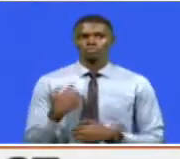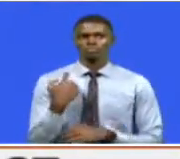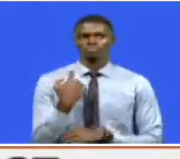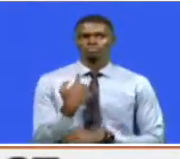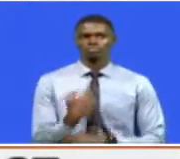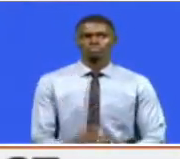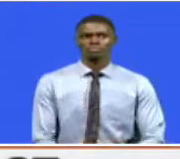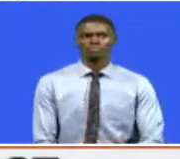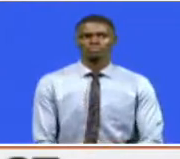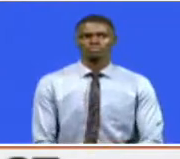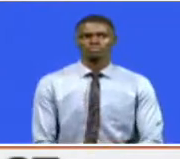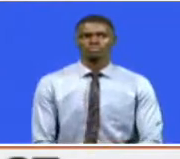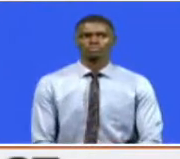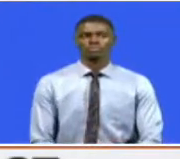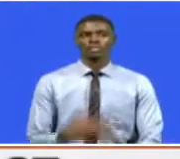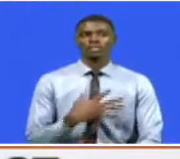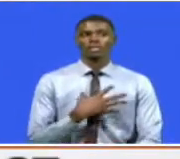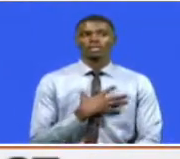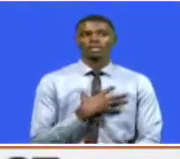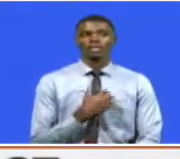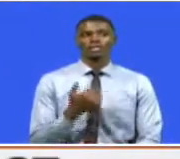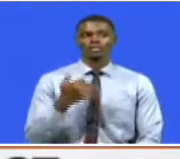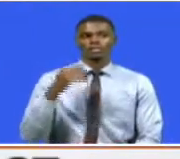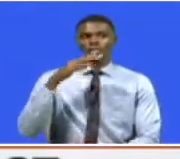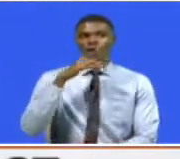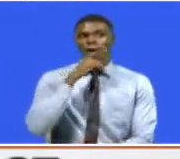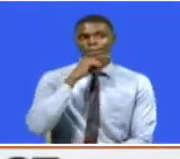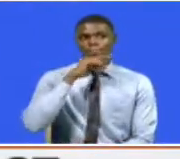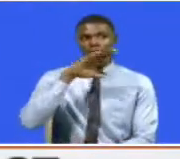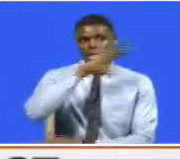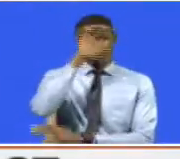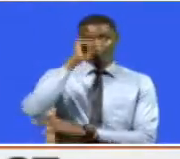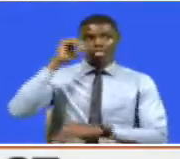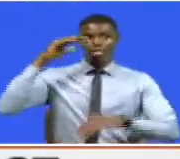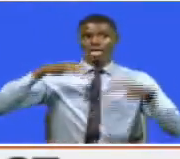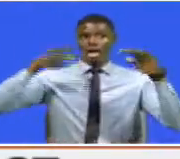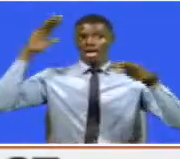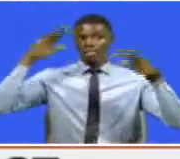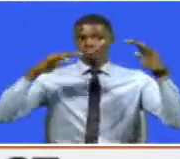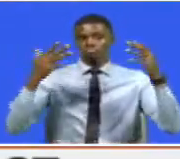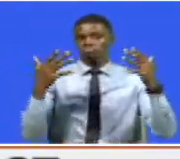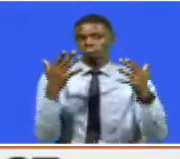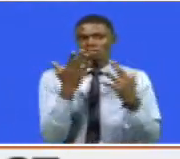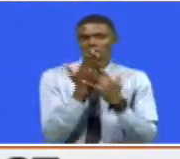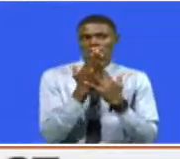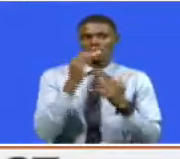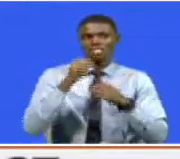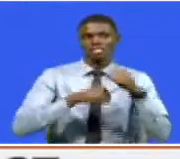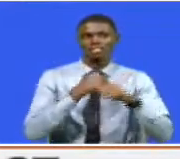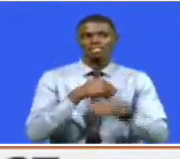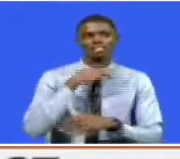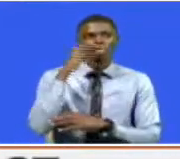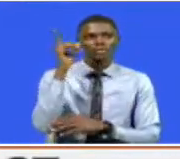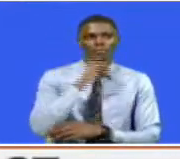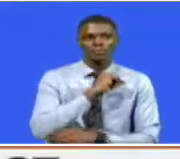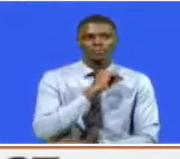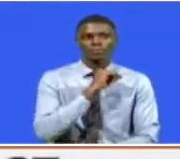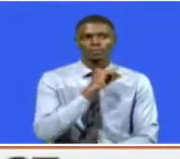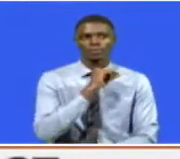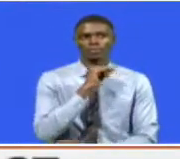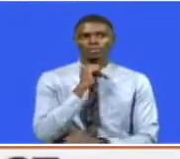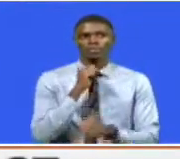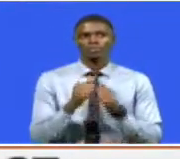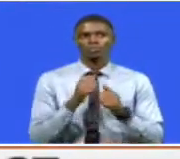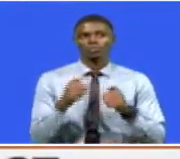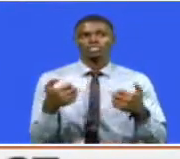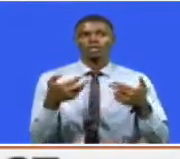pedestrian and a male African adult or middle age succumbed to the injuries which was